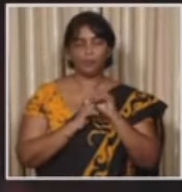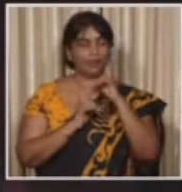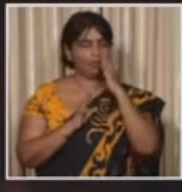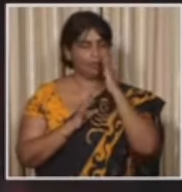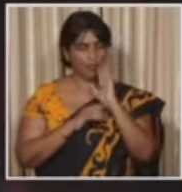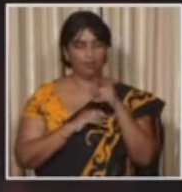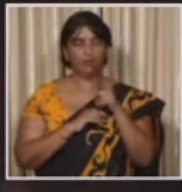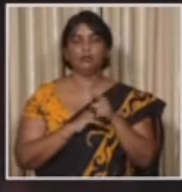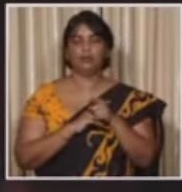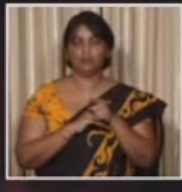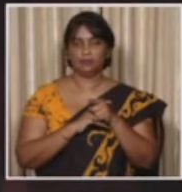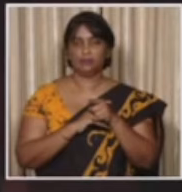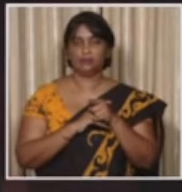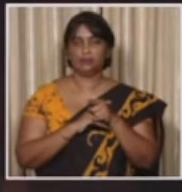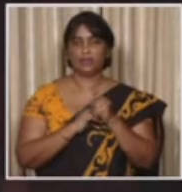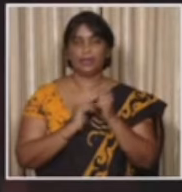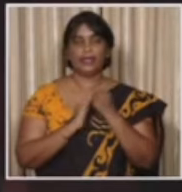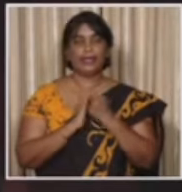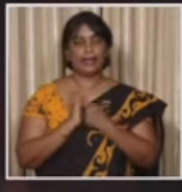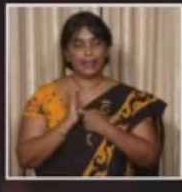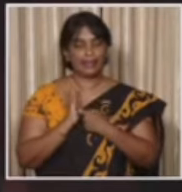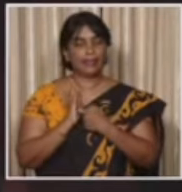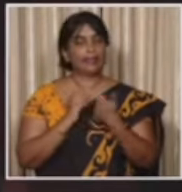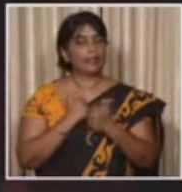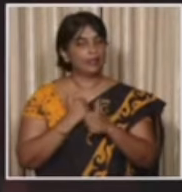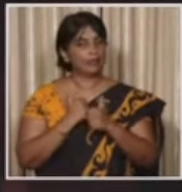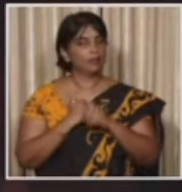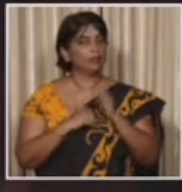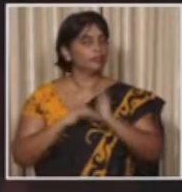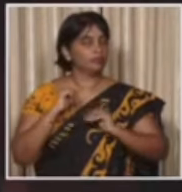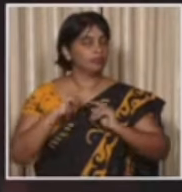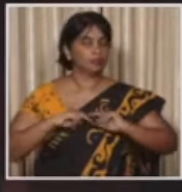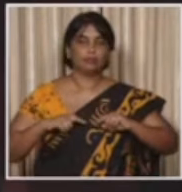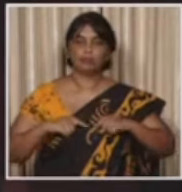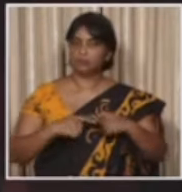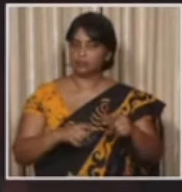සාමාන්‍යයෙන් නීති සම්පාදන ක්‍රියාවලියේ